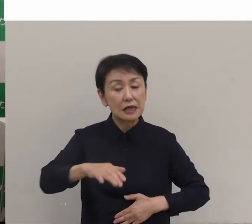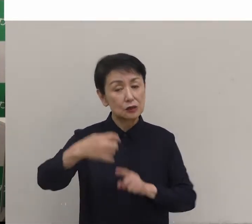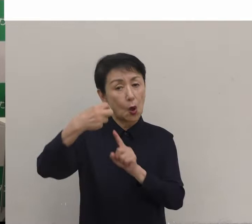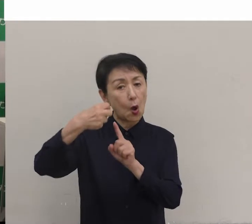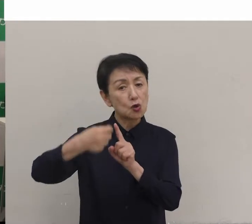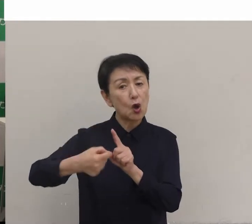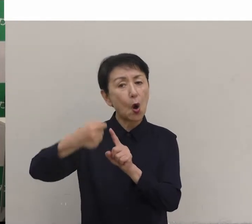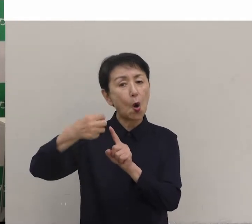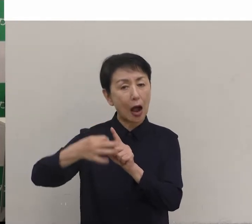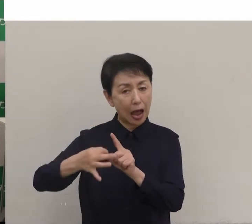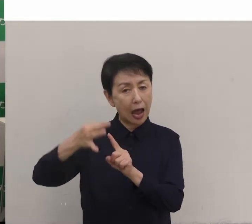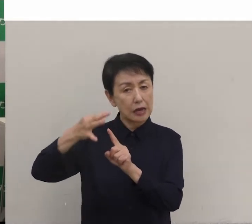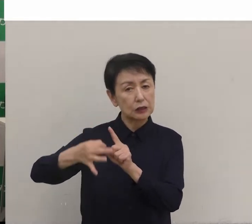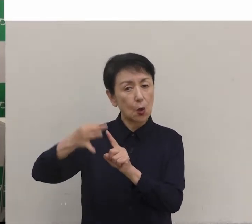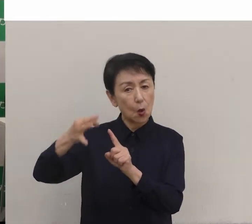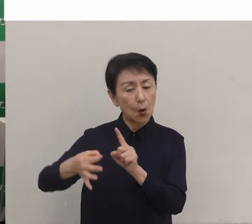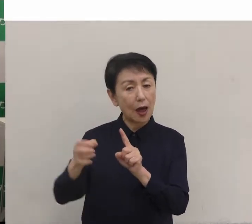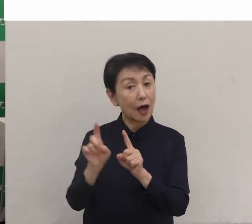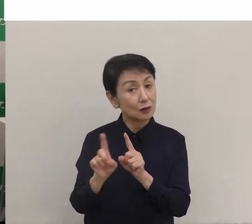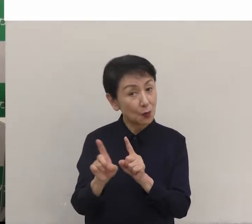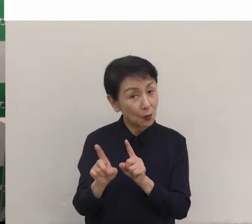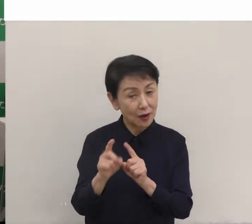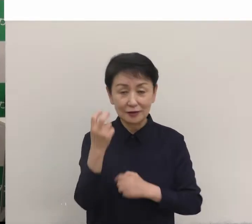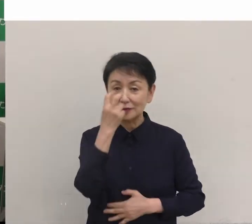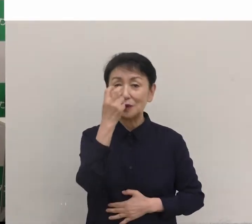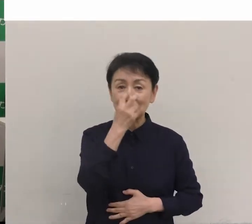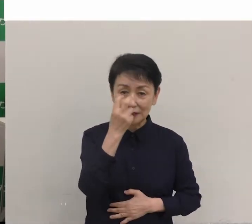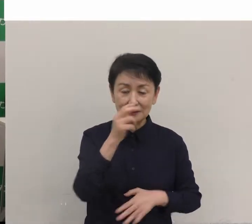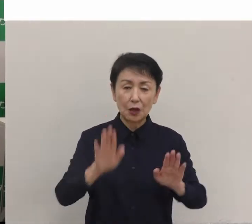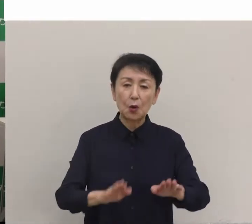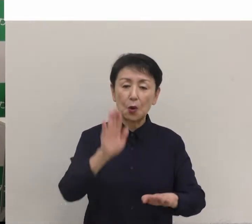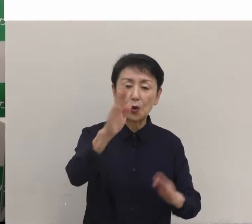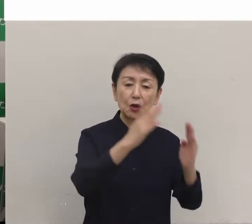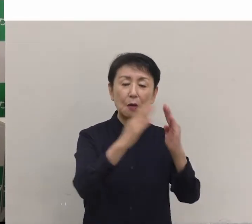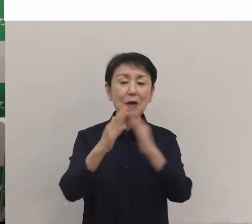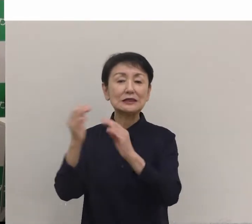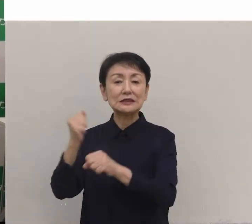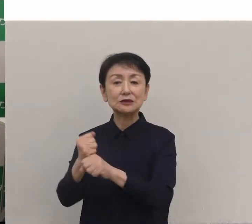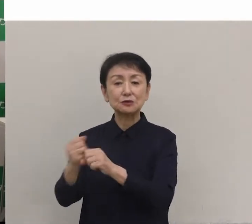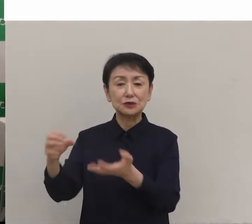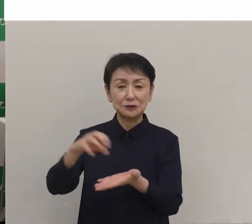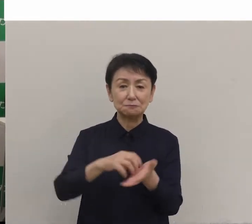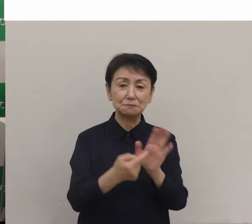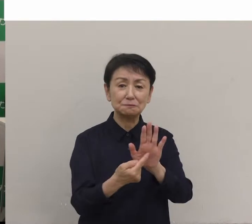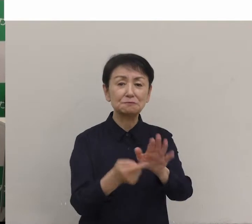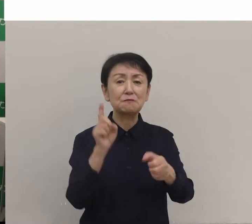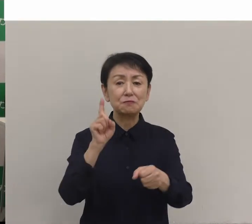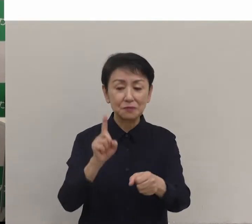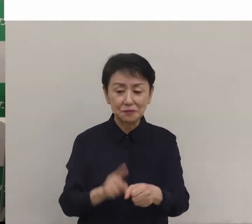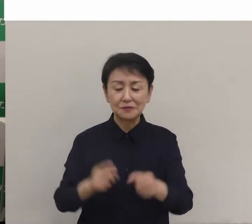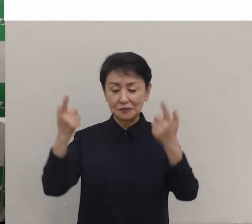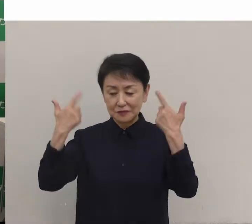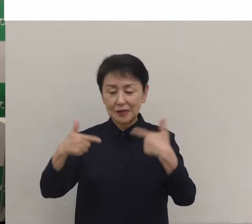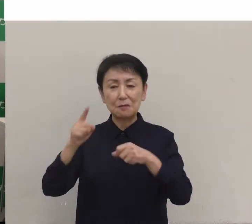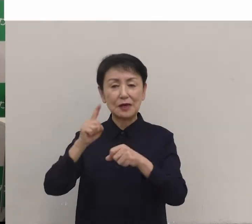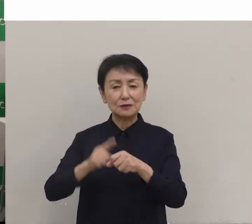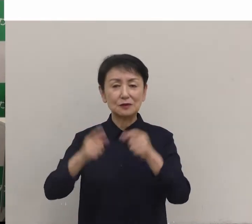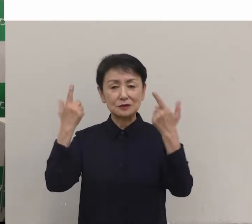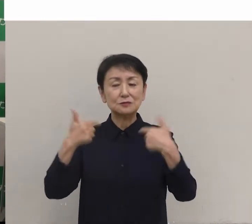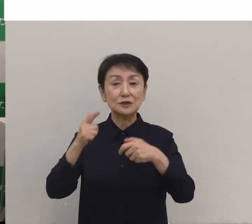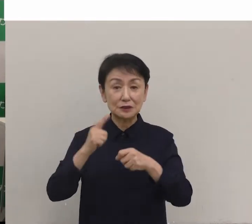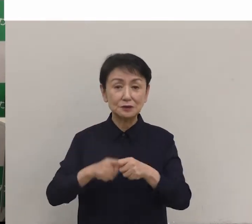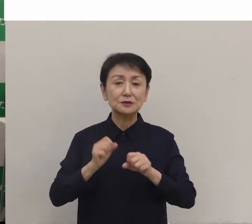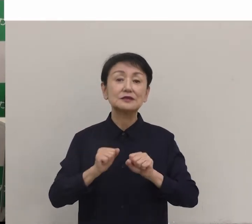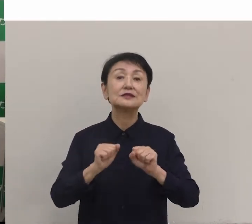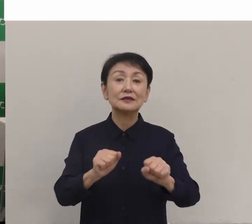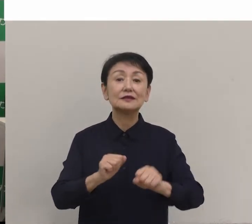価されているかを調査し、今後のまちづくりに反映させるため毎年継続して実施しております。資